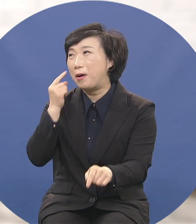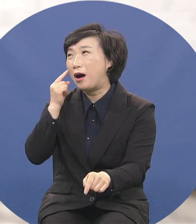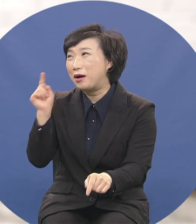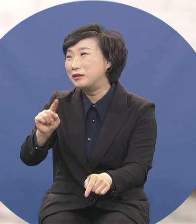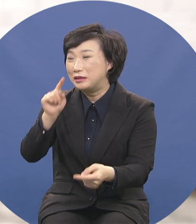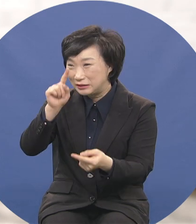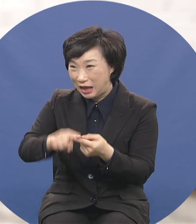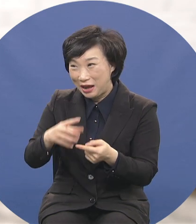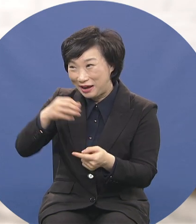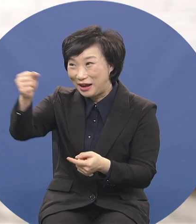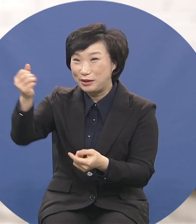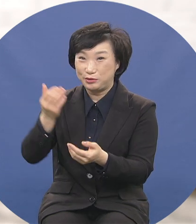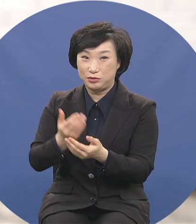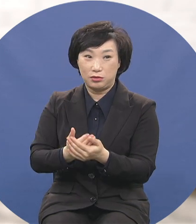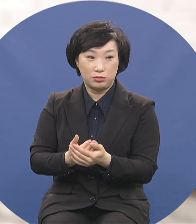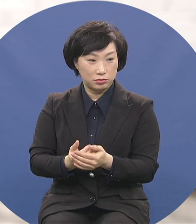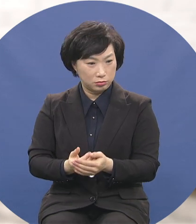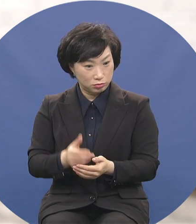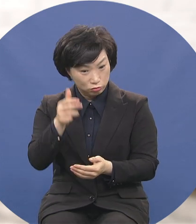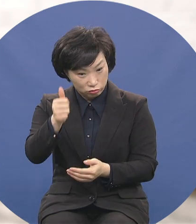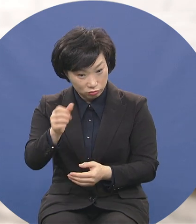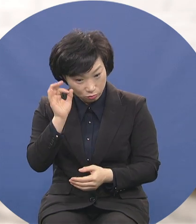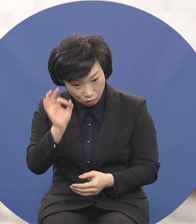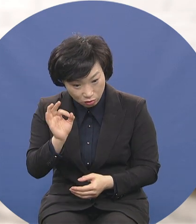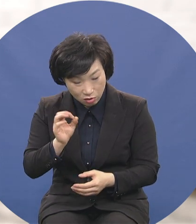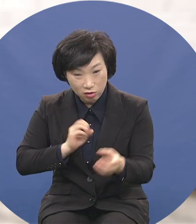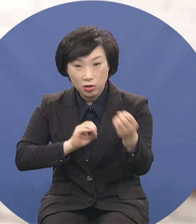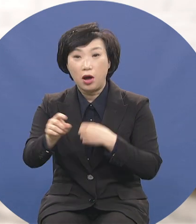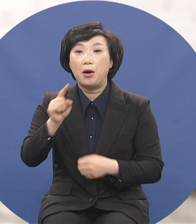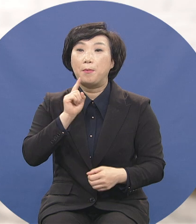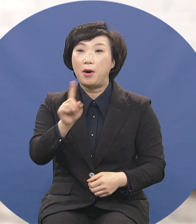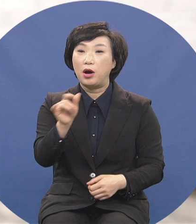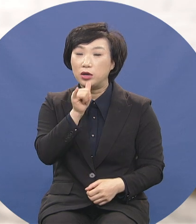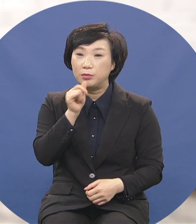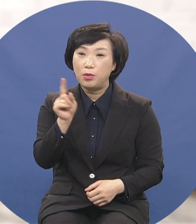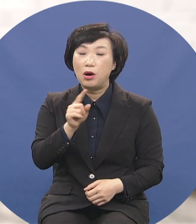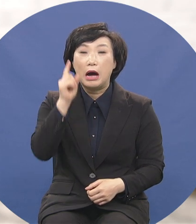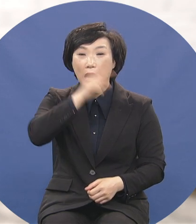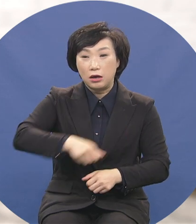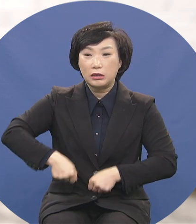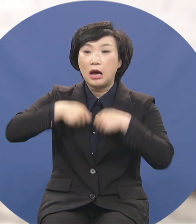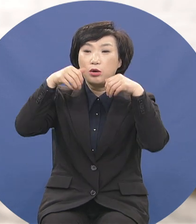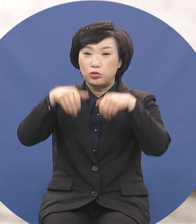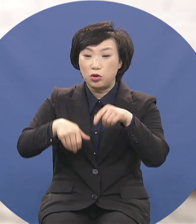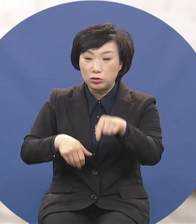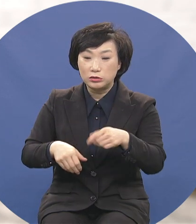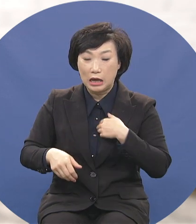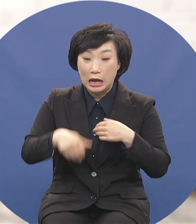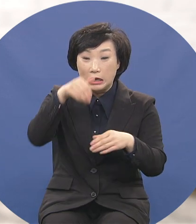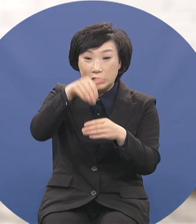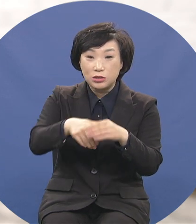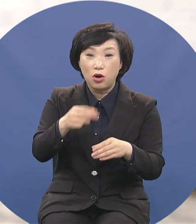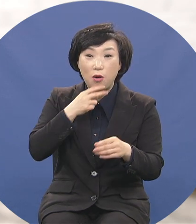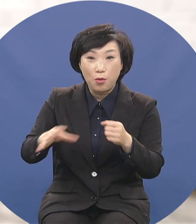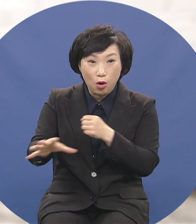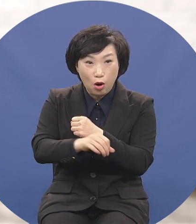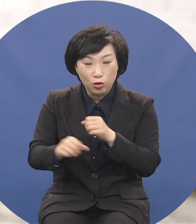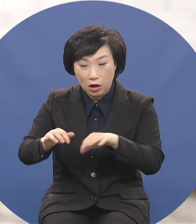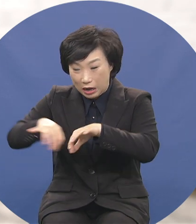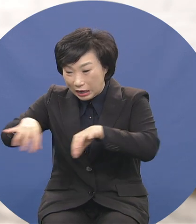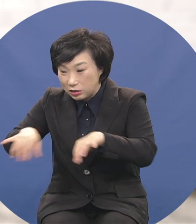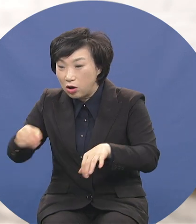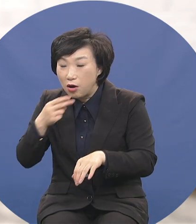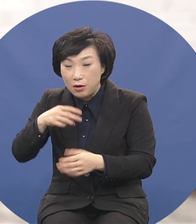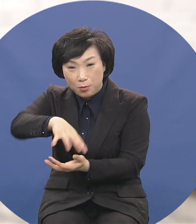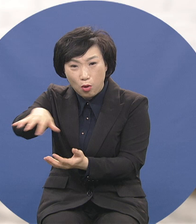것을 받으셨나이다. 그 주인이 대답하여 가로되 악하고 게으른 종아, 나는 심지 않은 데서 거두고